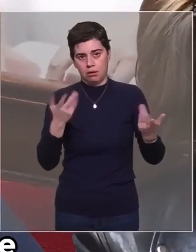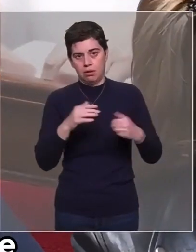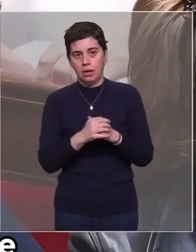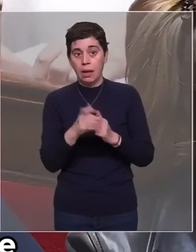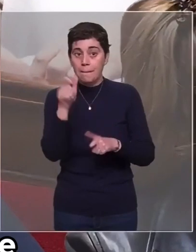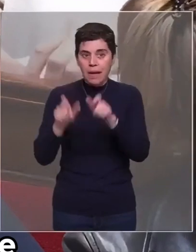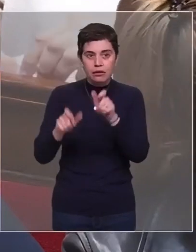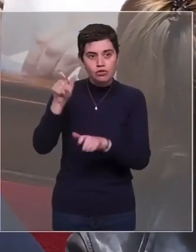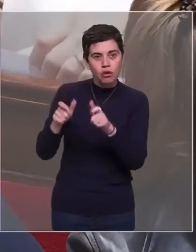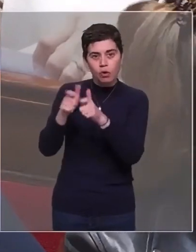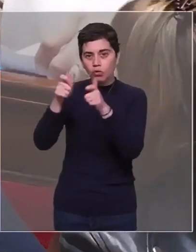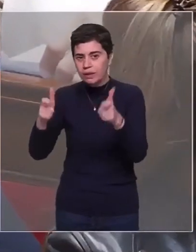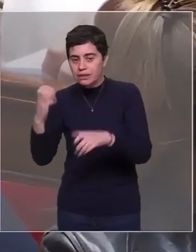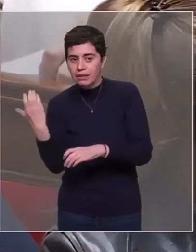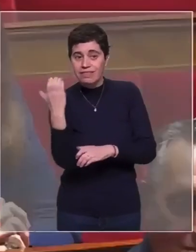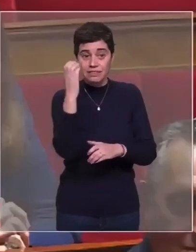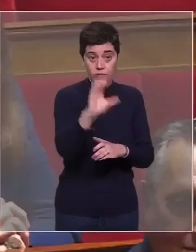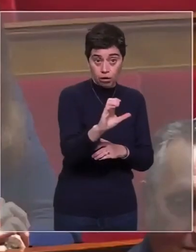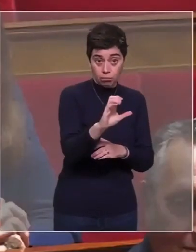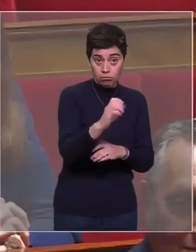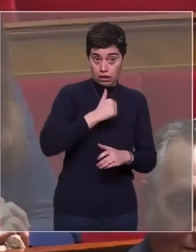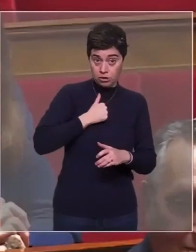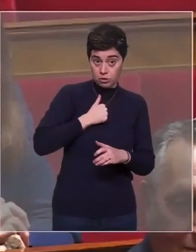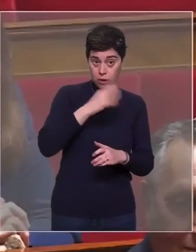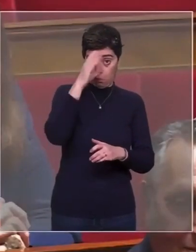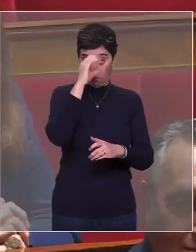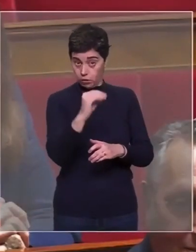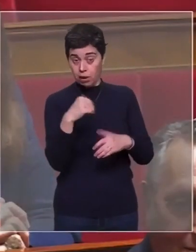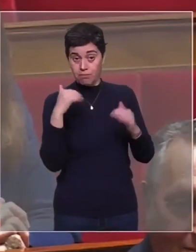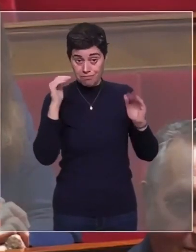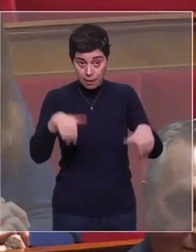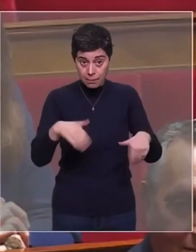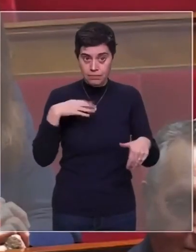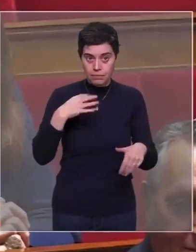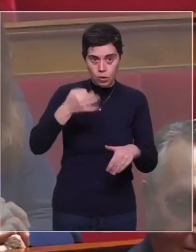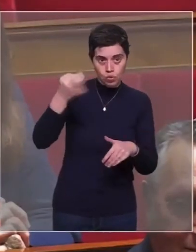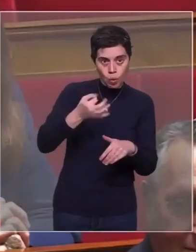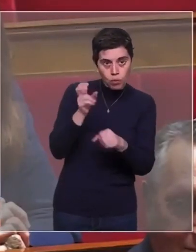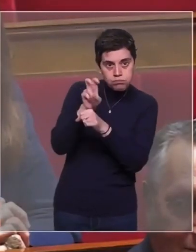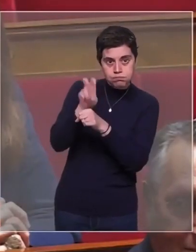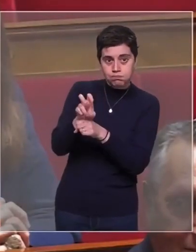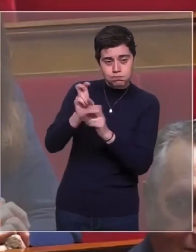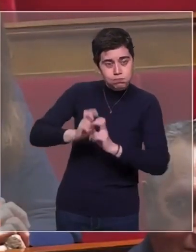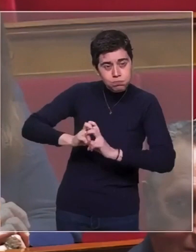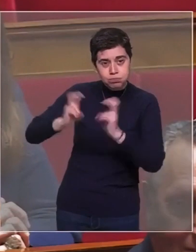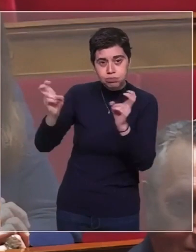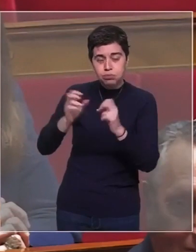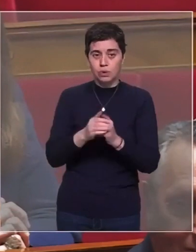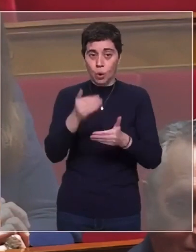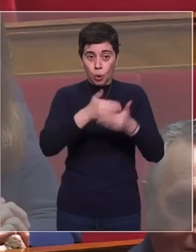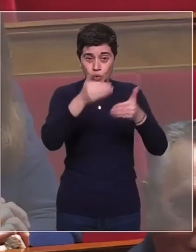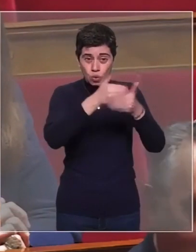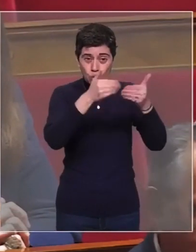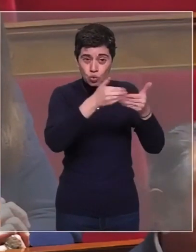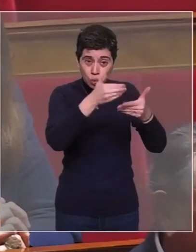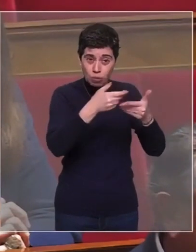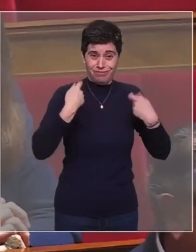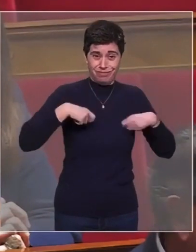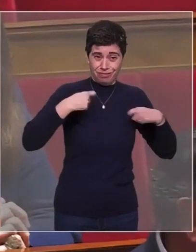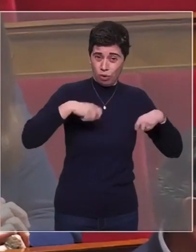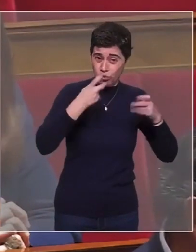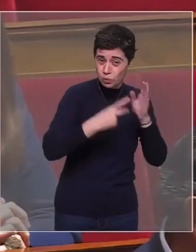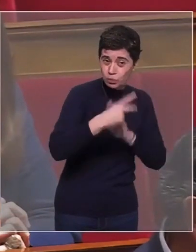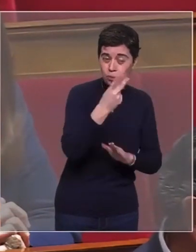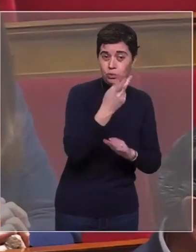particuliers comme professionnels, se trouvent confrontés à une hausse des taux d'emprunt, une hausse des coûts de construction et à la